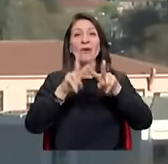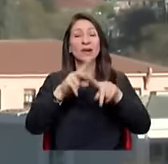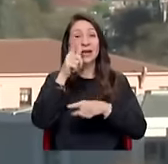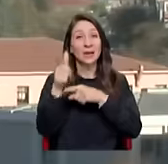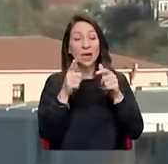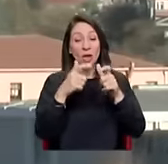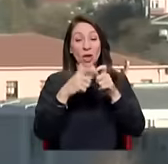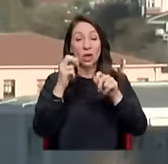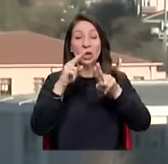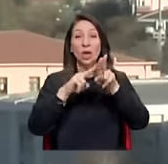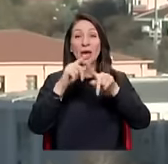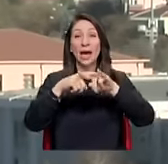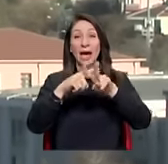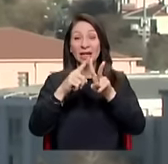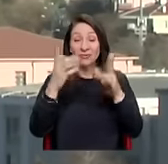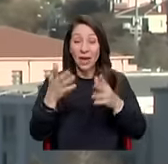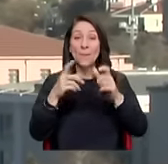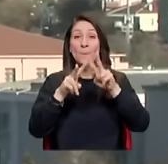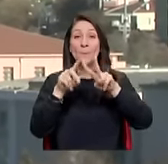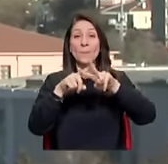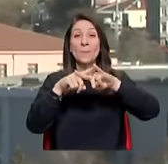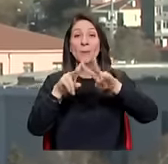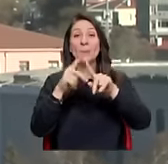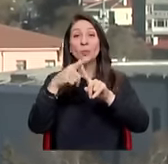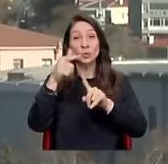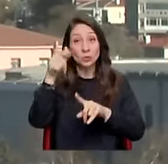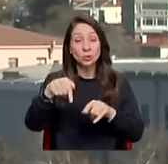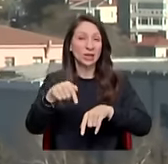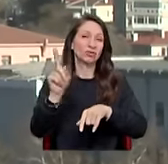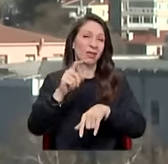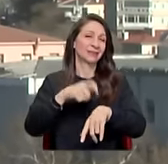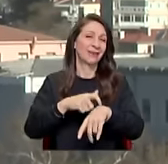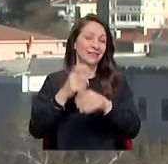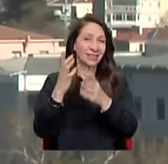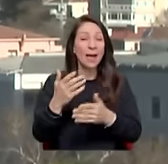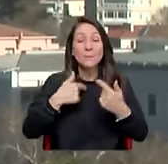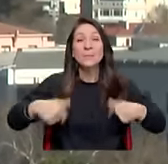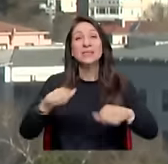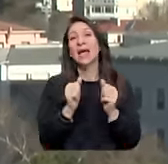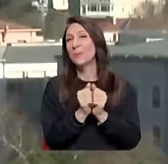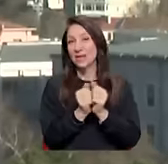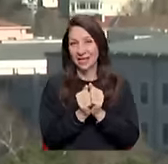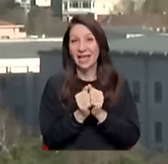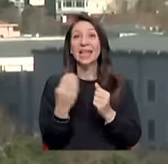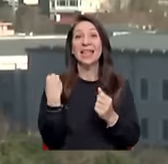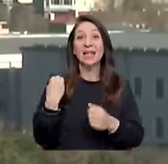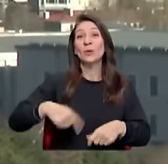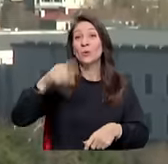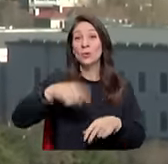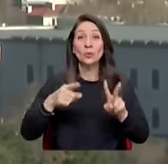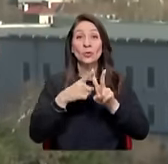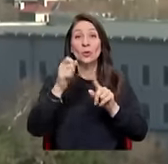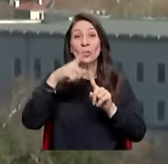Gökhan Arıkan ve Mahmut Özgün şu anda Çalar Saat'te bizlerle birlikte yeni günün